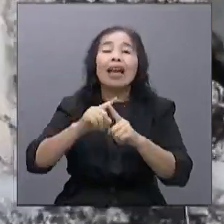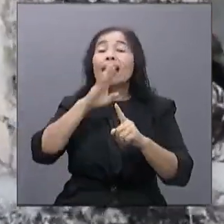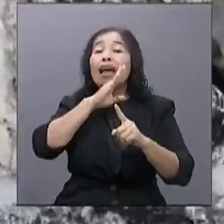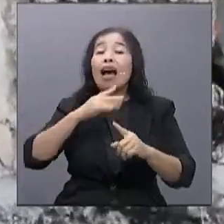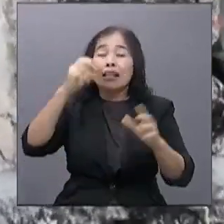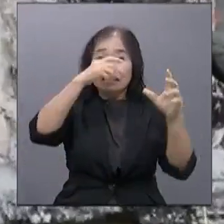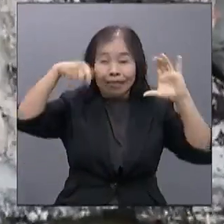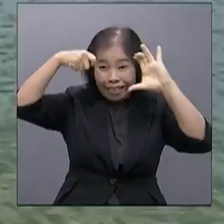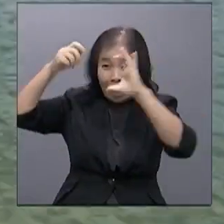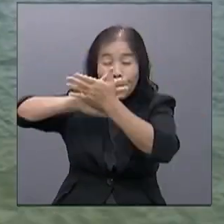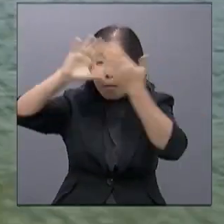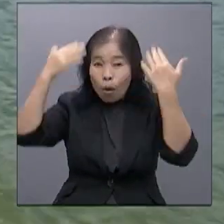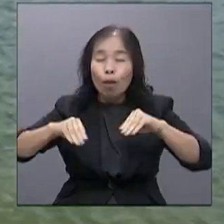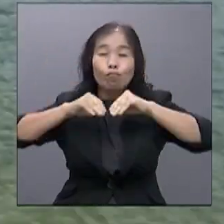ท่องเที่ยวกันเพิ่มมากขึ้นด้วยค่ะ